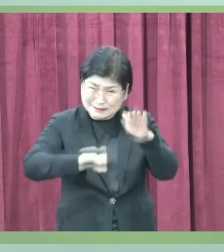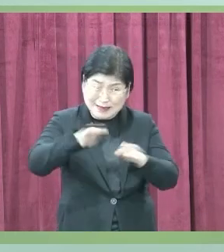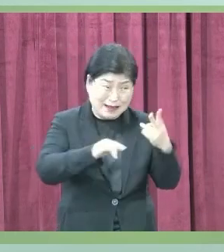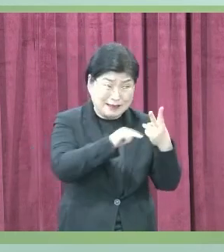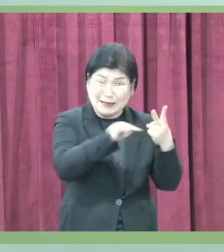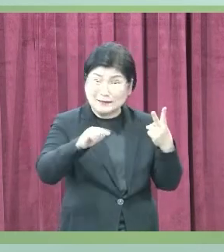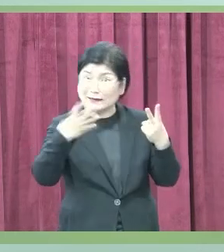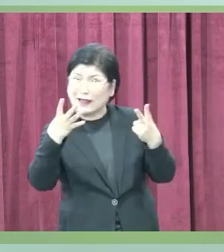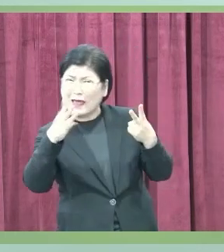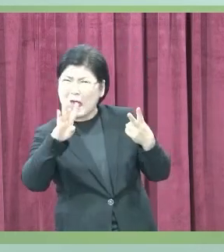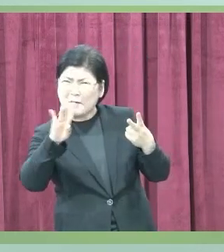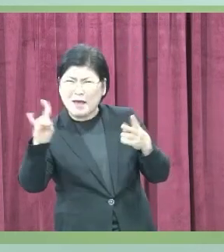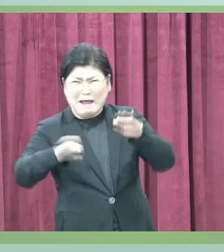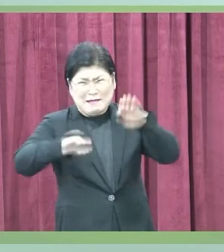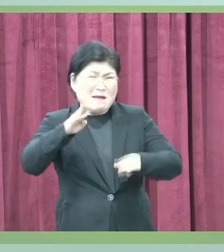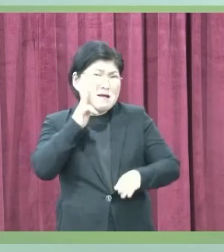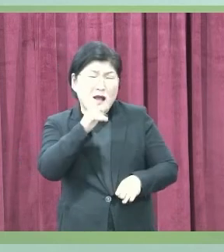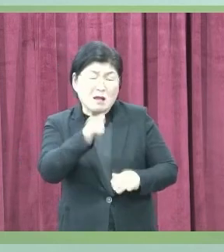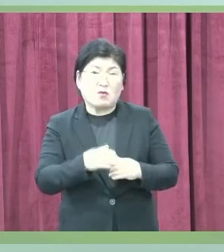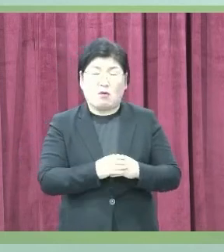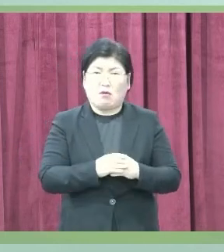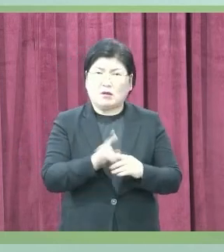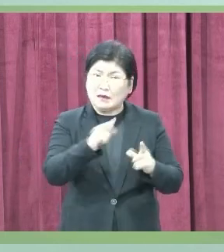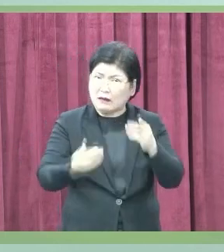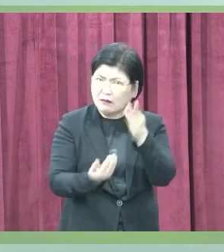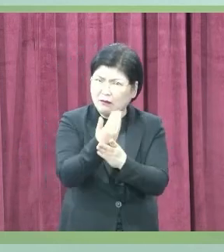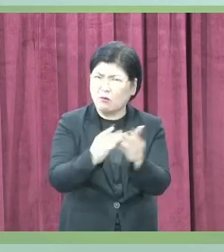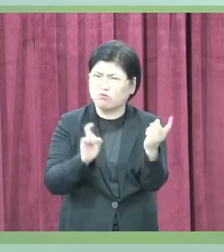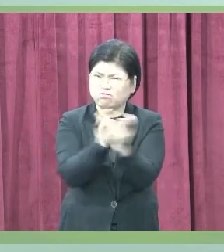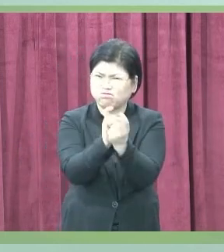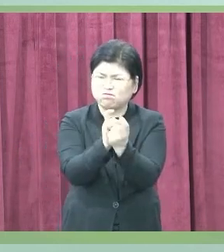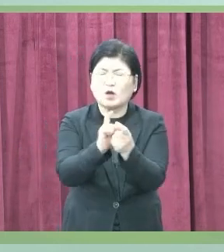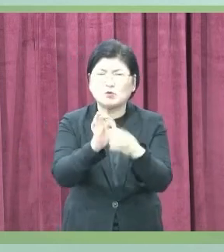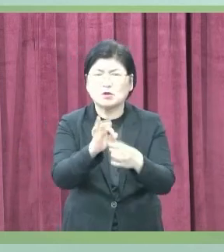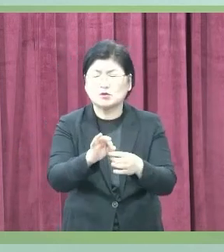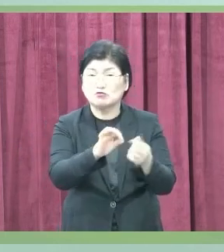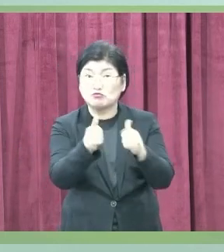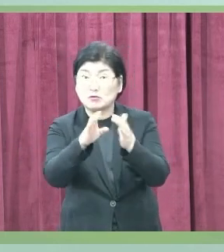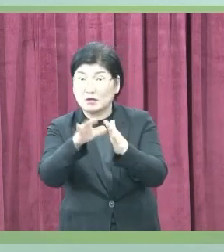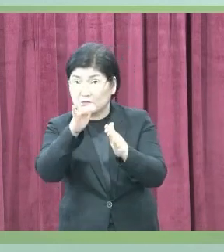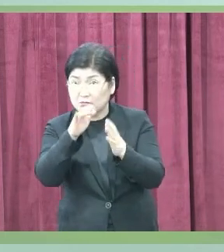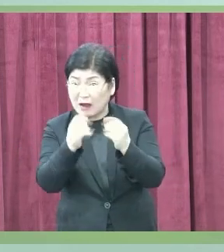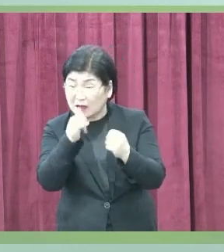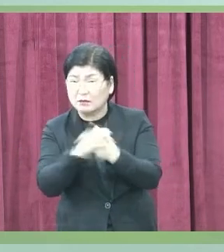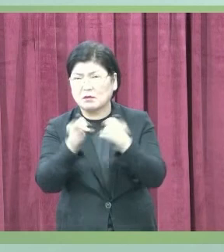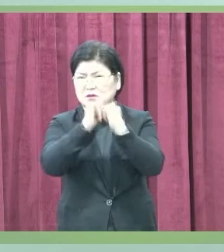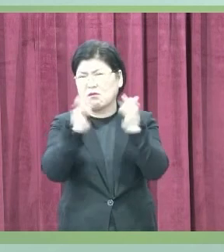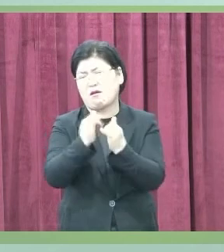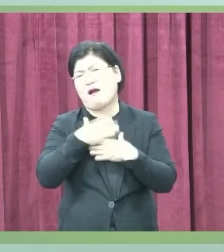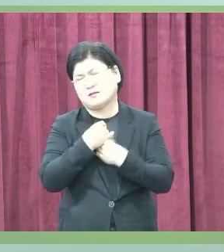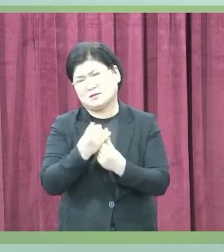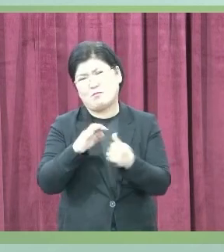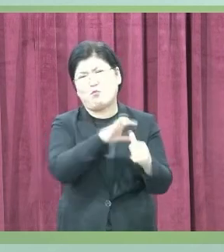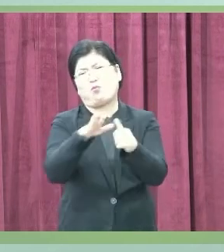있지만 이렇게 사고사가 많아서 우리가 좀 이렇게 좀 사회적 안전망을 구축해야 되겠다는 필요성을 느끼고